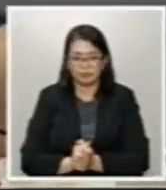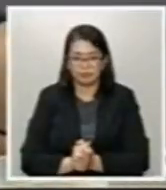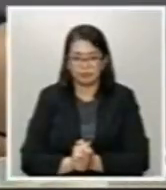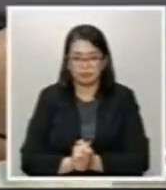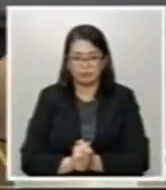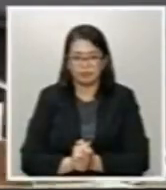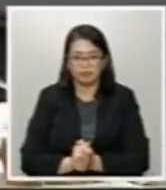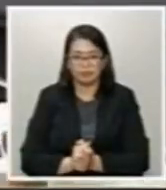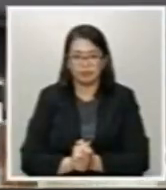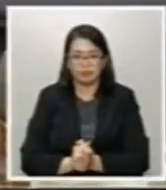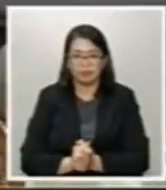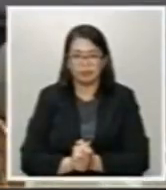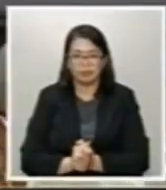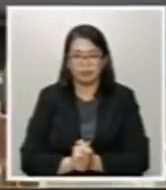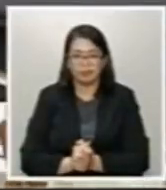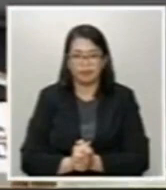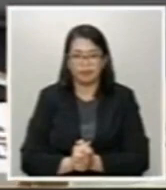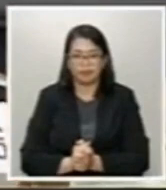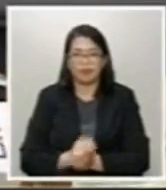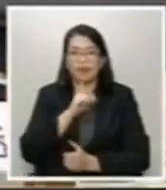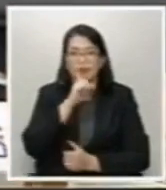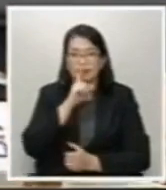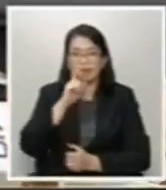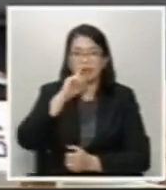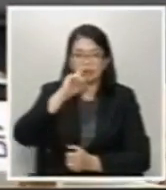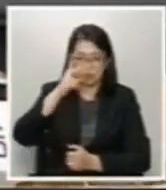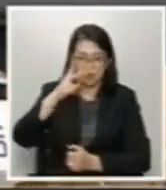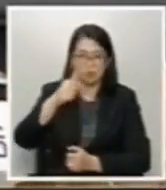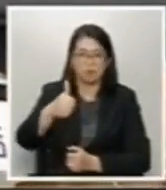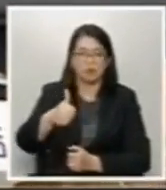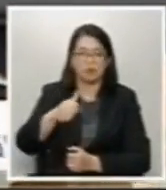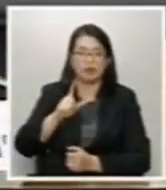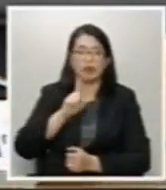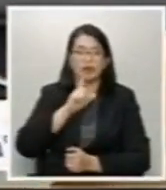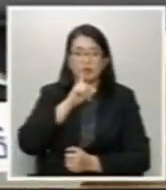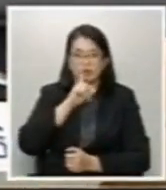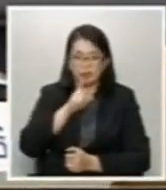าน ถามได้ทำได้สองครั้งนะครับทำได้สองครั้งกระทู้